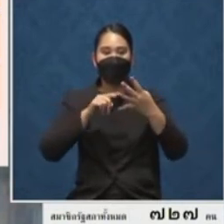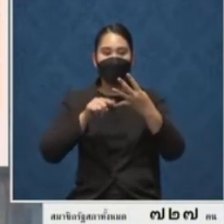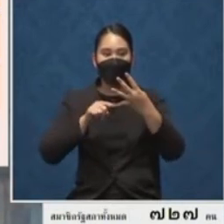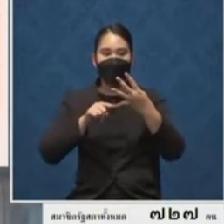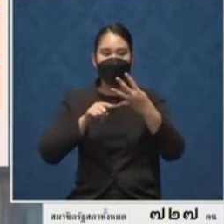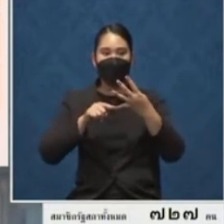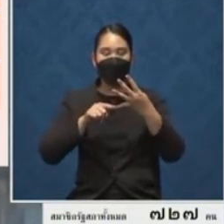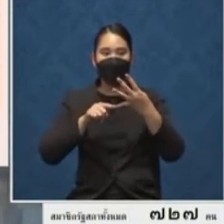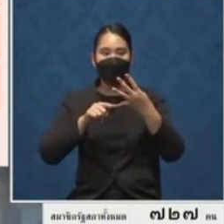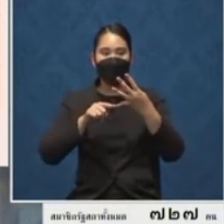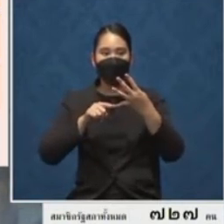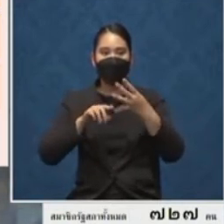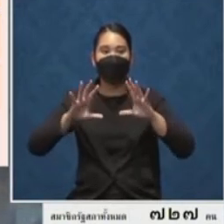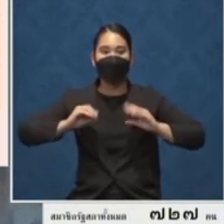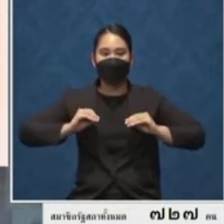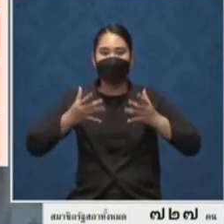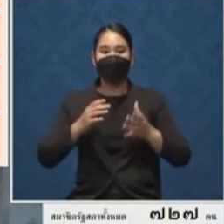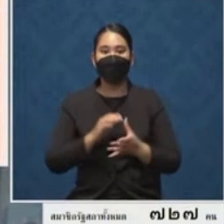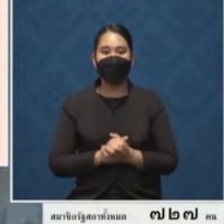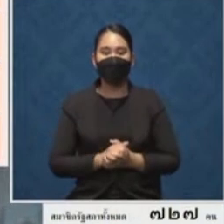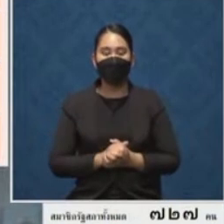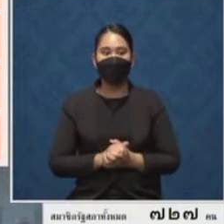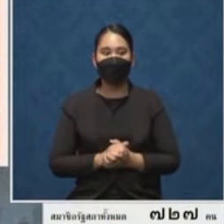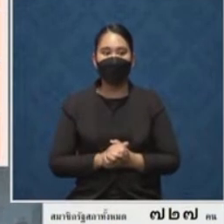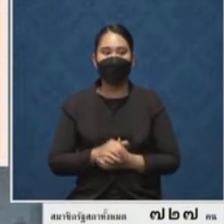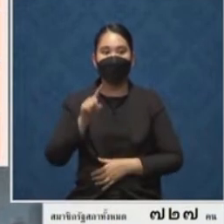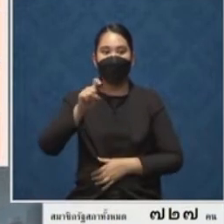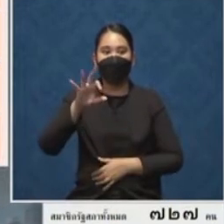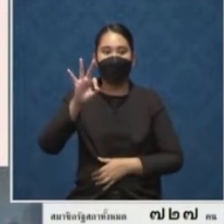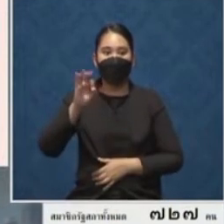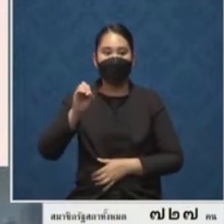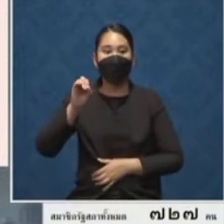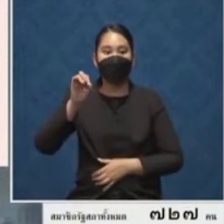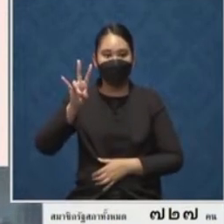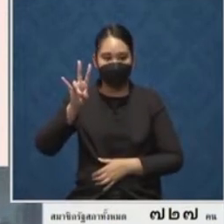4ไม่รับหลักการครับ 197นายทวิรัตน์รัตนเศรษฐ